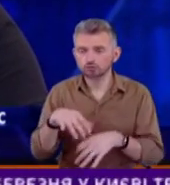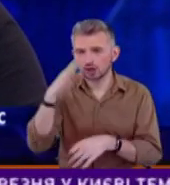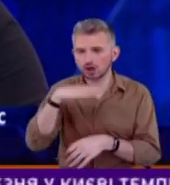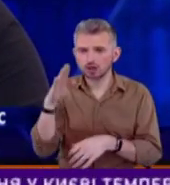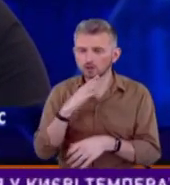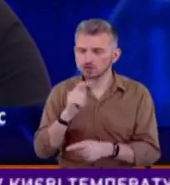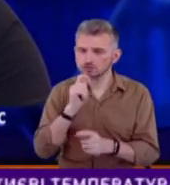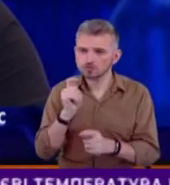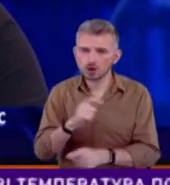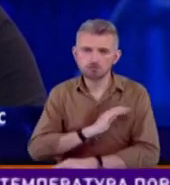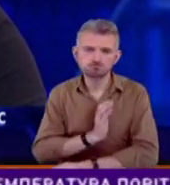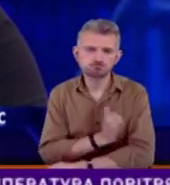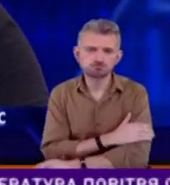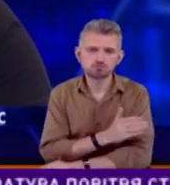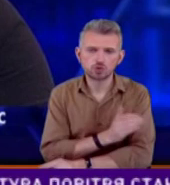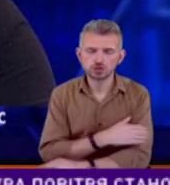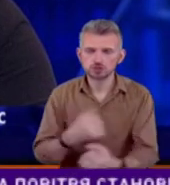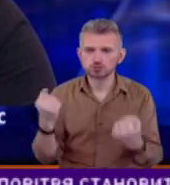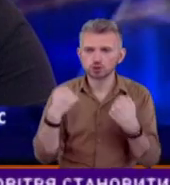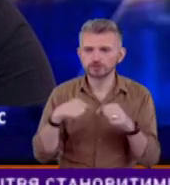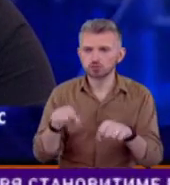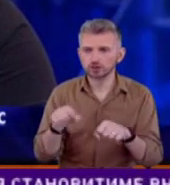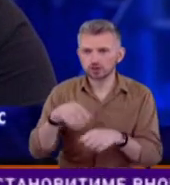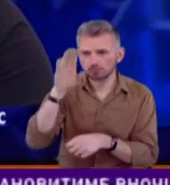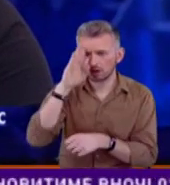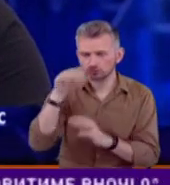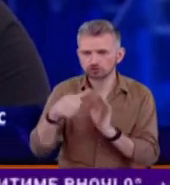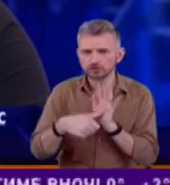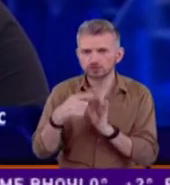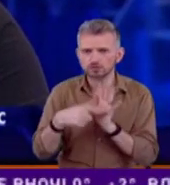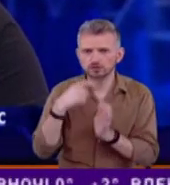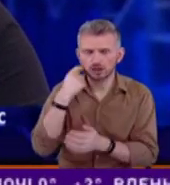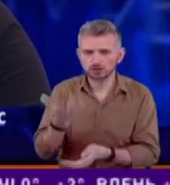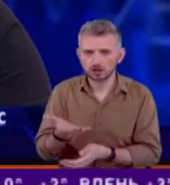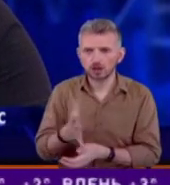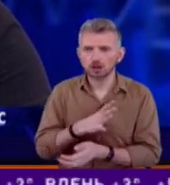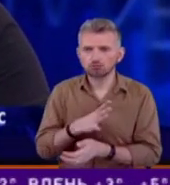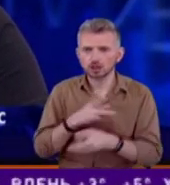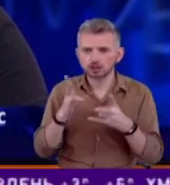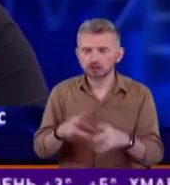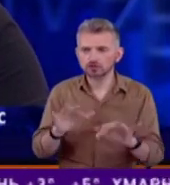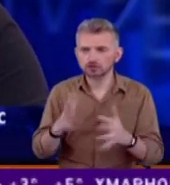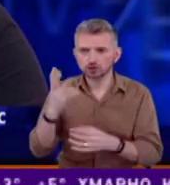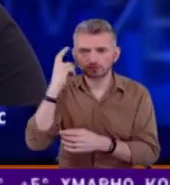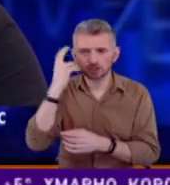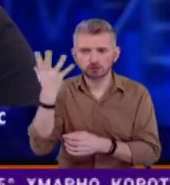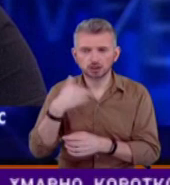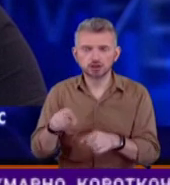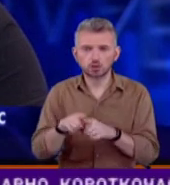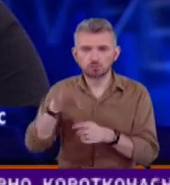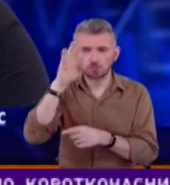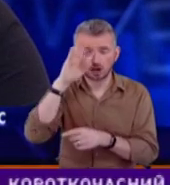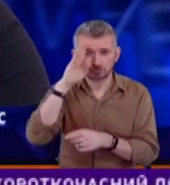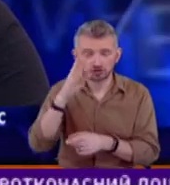мощный мотоцикл, ну, там, литровый, спортивный. Да. Мальчику, которому 16-17 лет. И, к сожалению, были трагические случаи в Киеве, когда такой